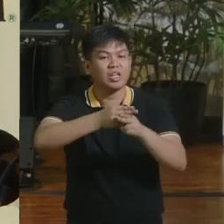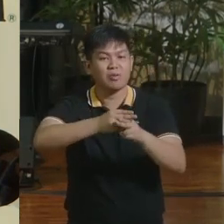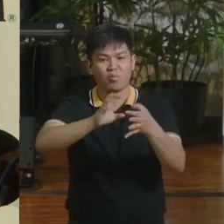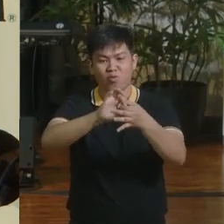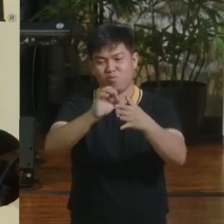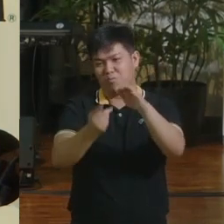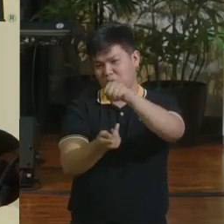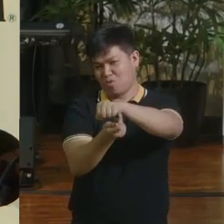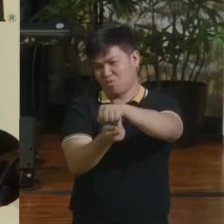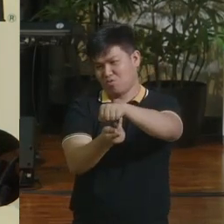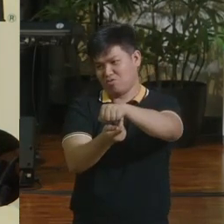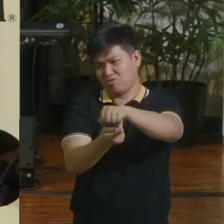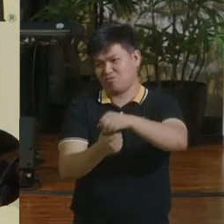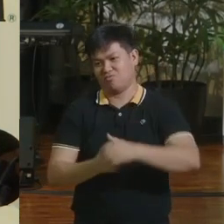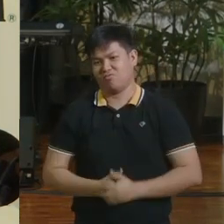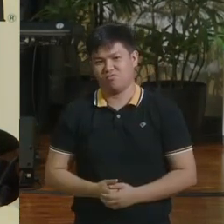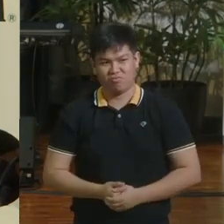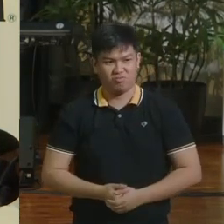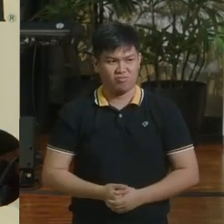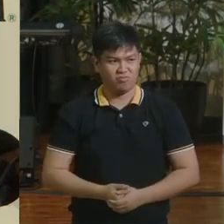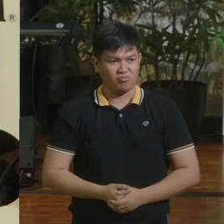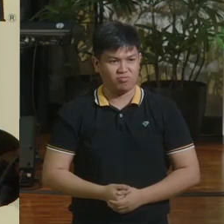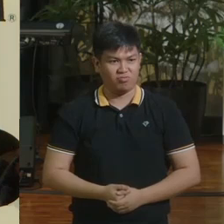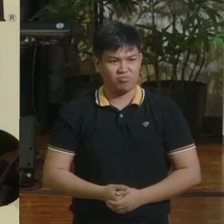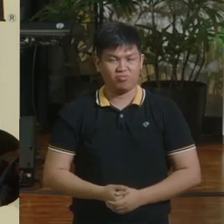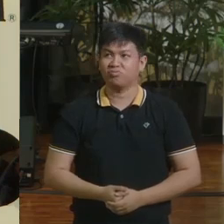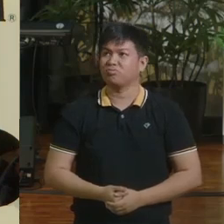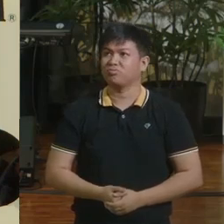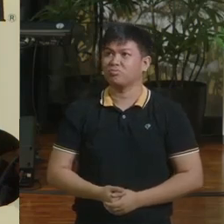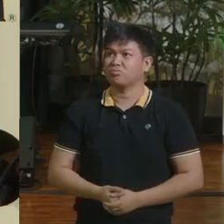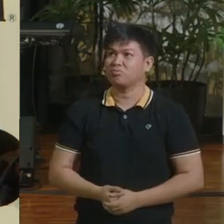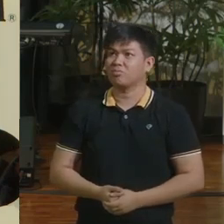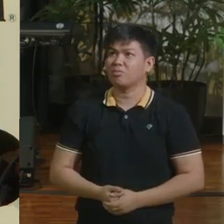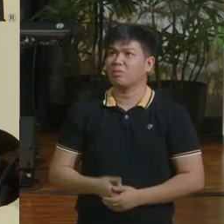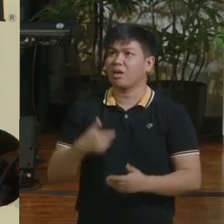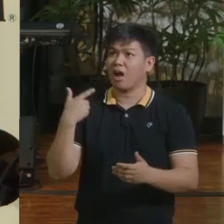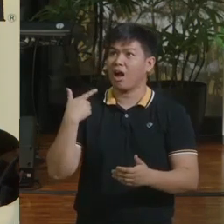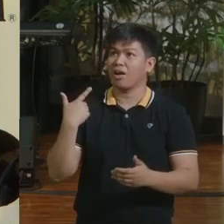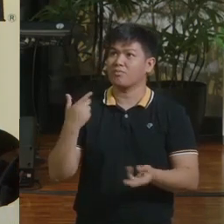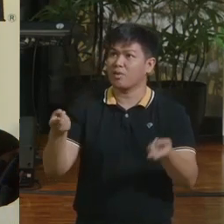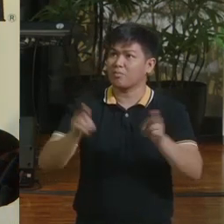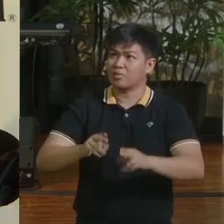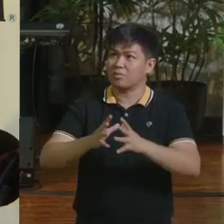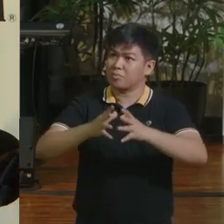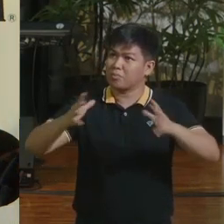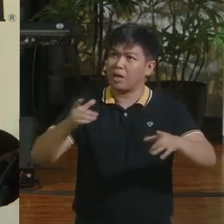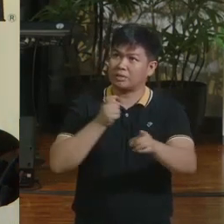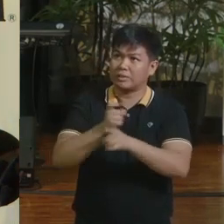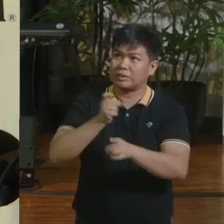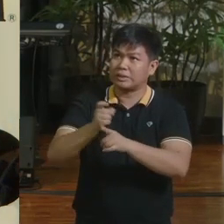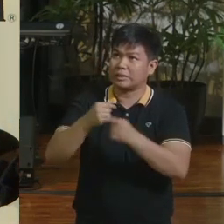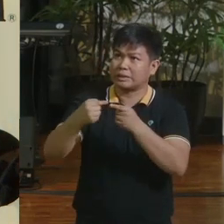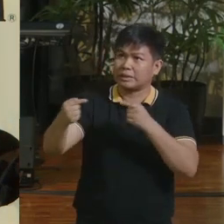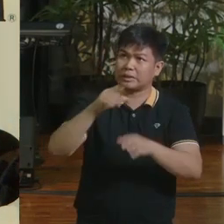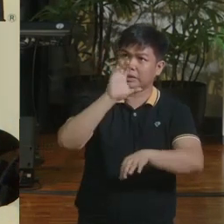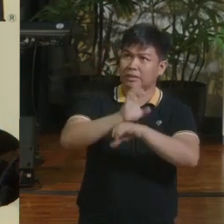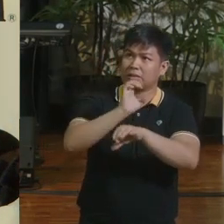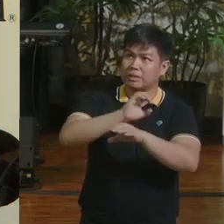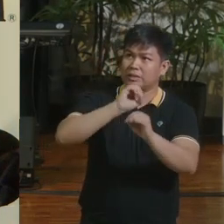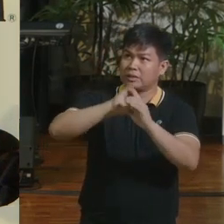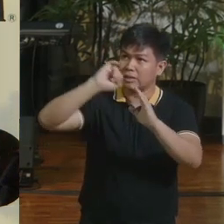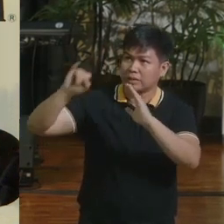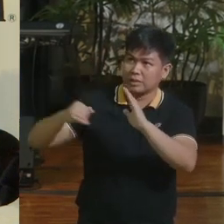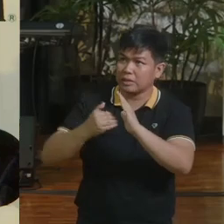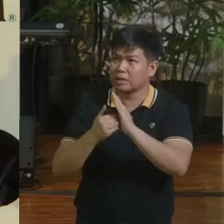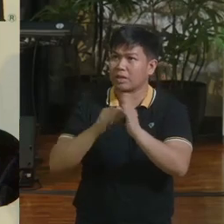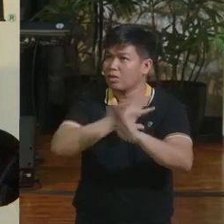Acts, and Saul approved of his execution, and there arose on that day a great persecution against the church in Jerusalem. And